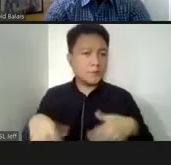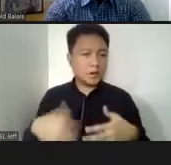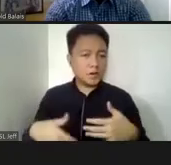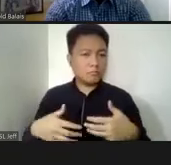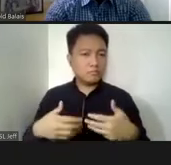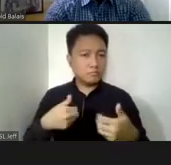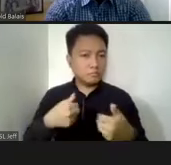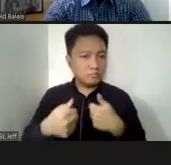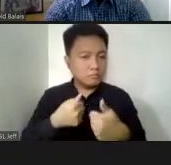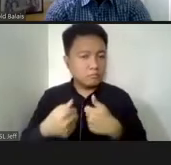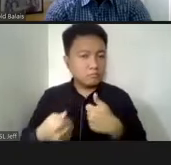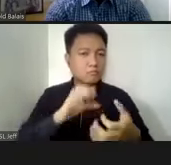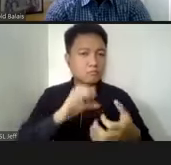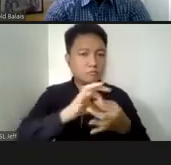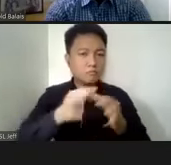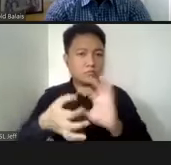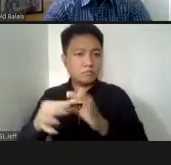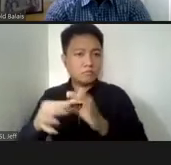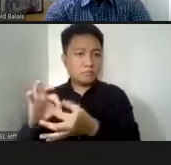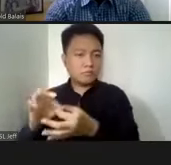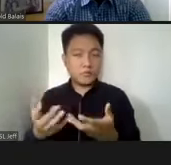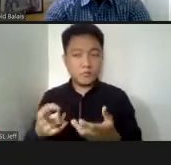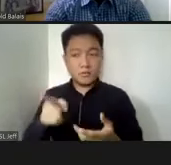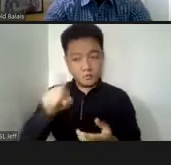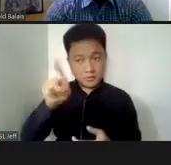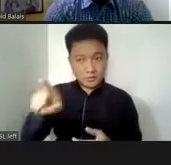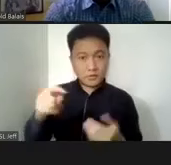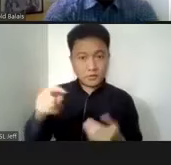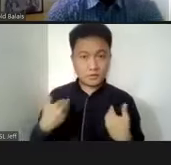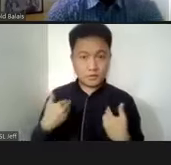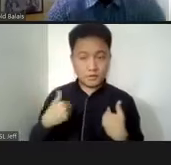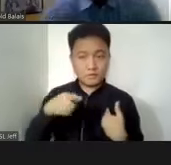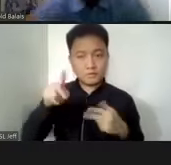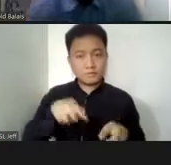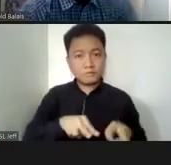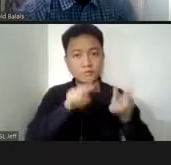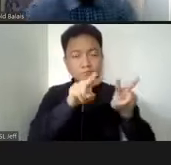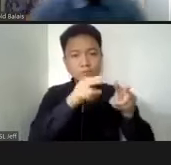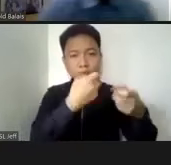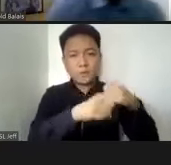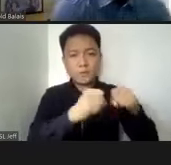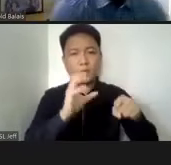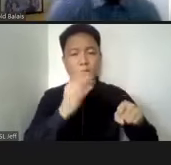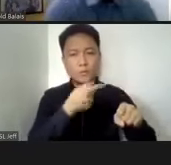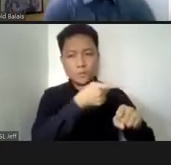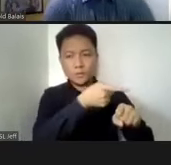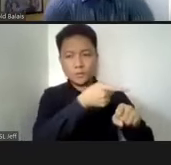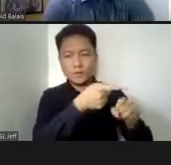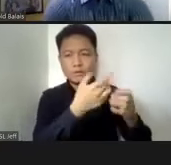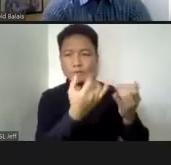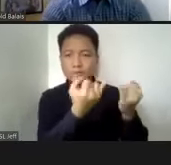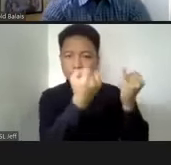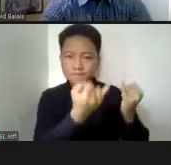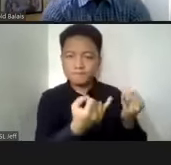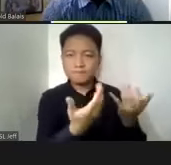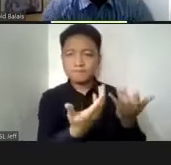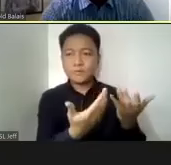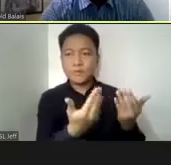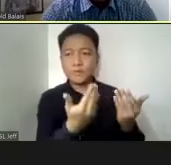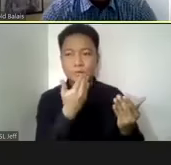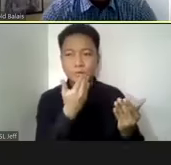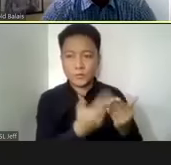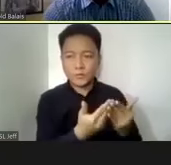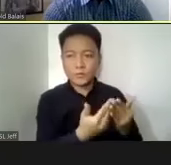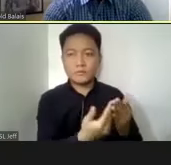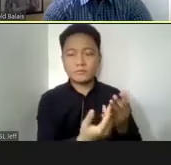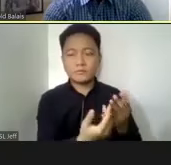you were growing up that influenced you? Yes, favorite player ko si Samboy Lim, the Skywalker.